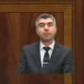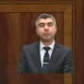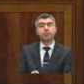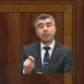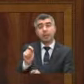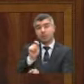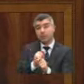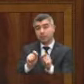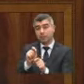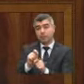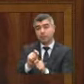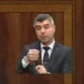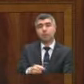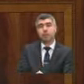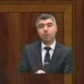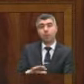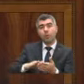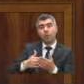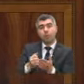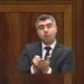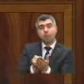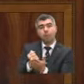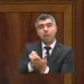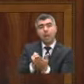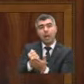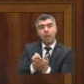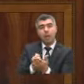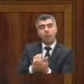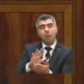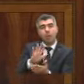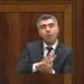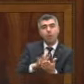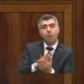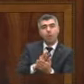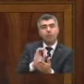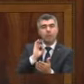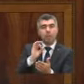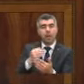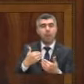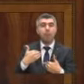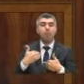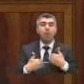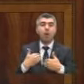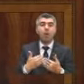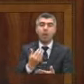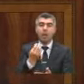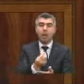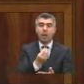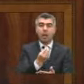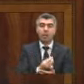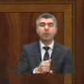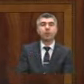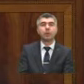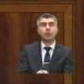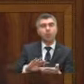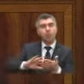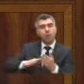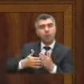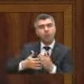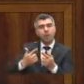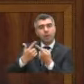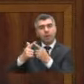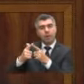العمل على تكييف الامتحانات الإشهادية لفائدة هذه الشريحة من الأطفال بجميع أسلاك